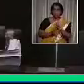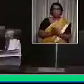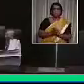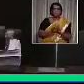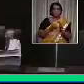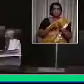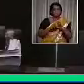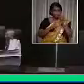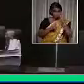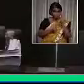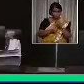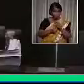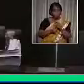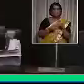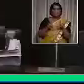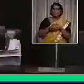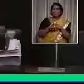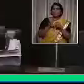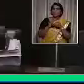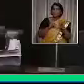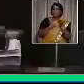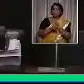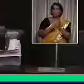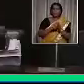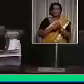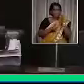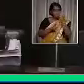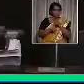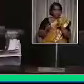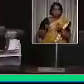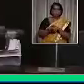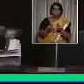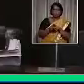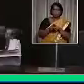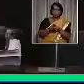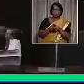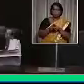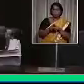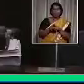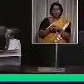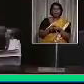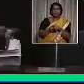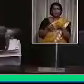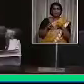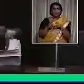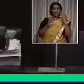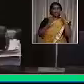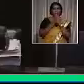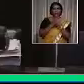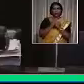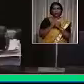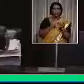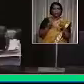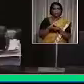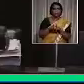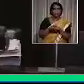சட்டம் அந்த சேலமுடைய அதாவது அறிக்கையை தான் நடைமுறைப்படுத்த மாட்டோம் என்று அவருக்கு எங்களுடைய மனமார்ந்த நன்றியை சொல்கிறோம். ஜனாதிபதி உரையிலும் சொன்னார் இனவாதம்